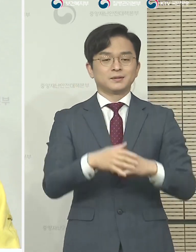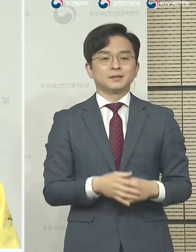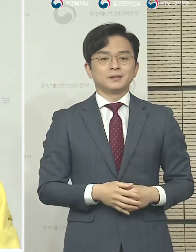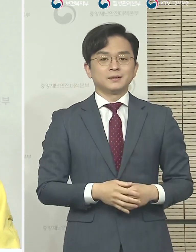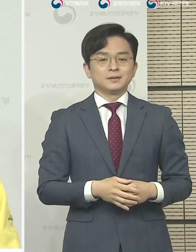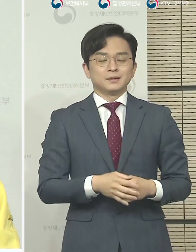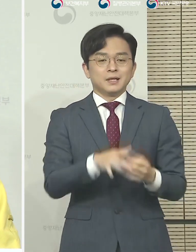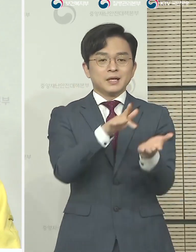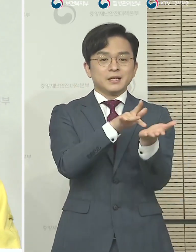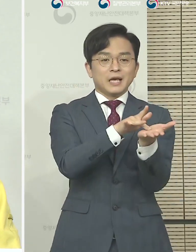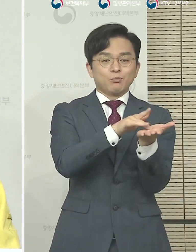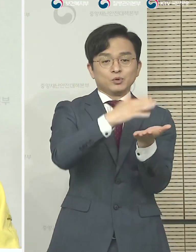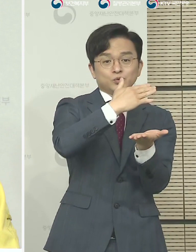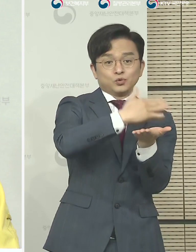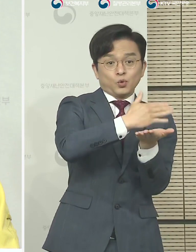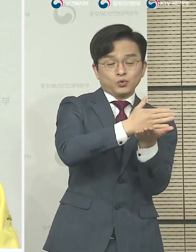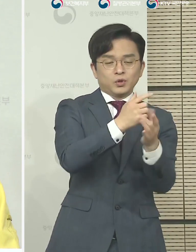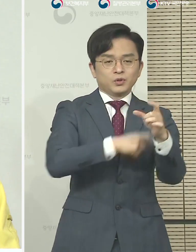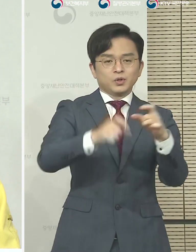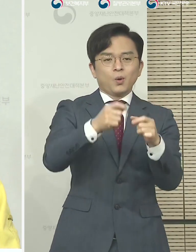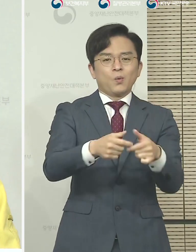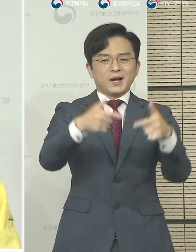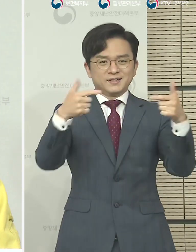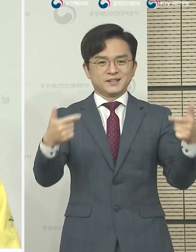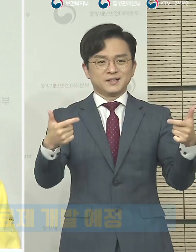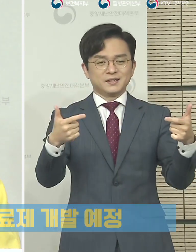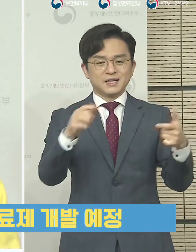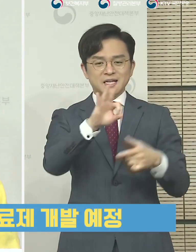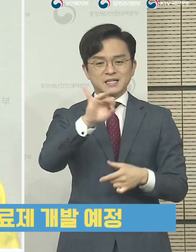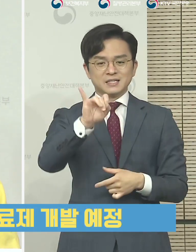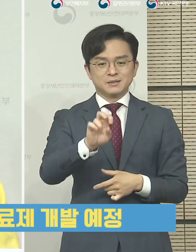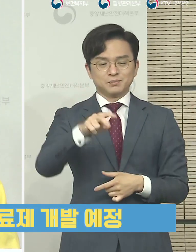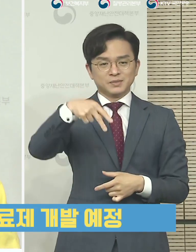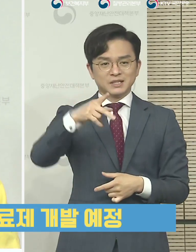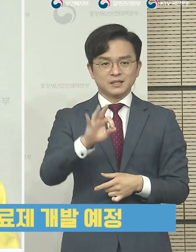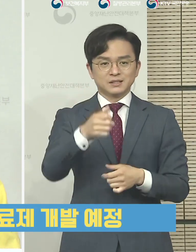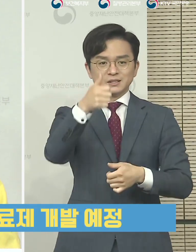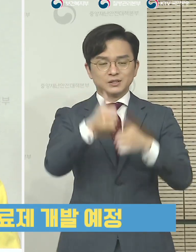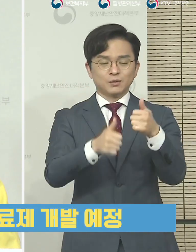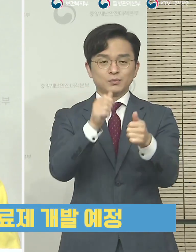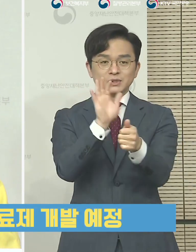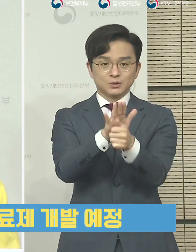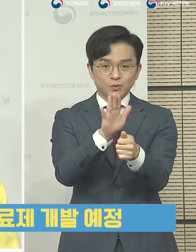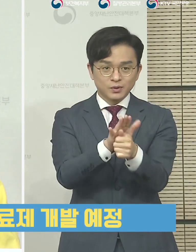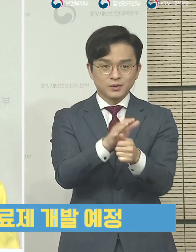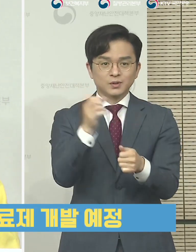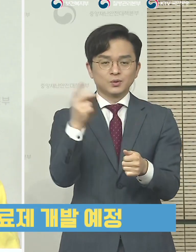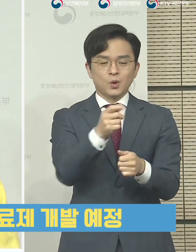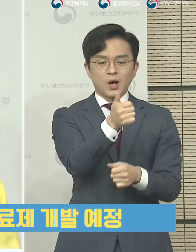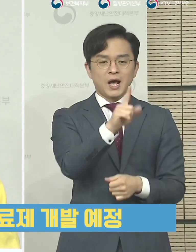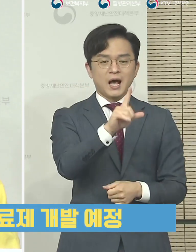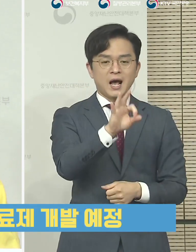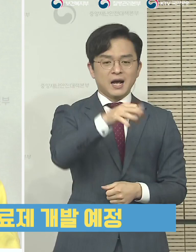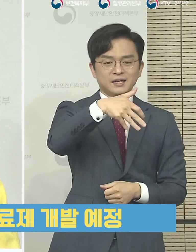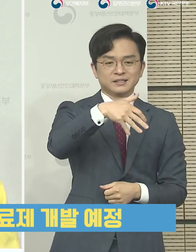범위를 확대하여 적용하는 임상시험을 신속 지원하고 확진자의 혈액을 활용한